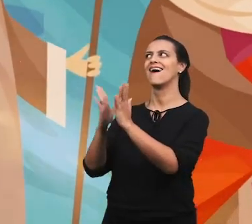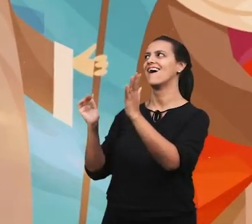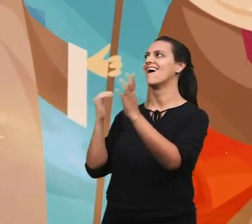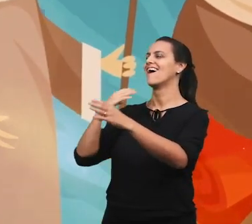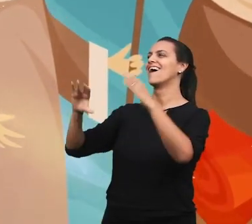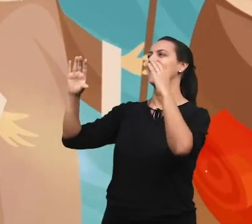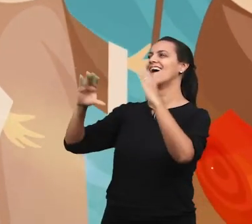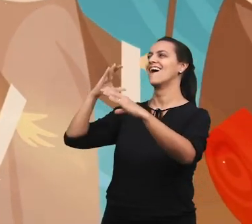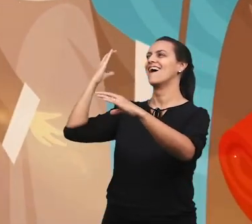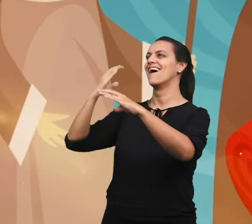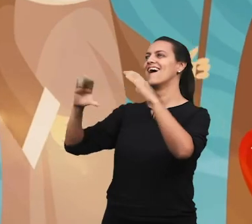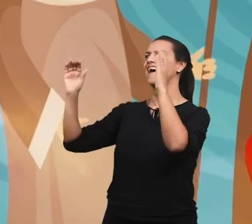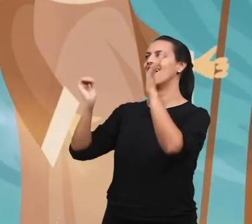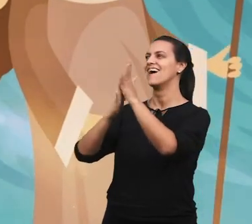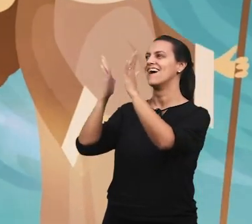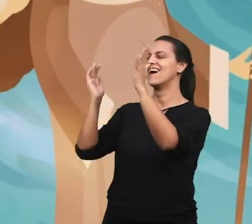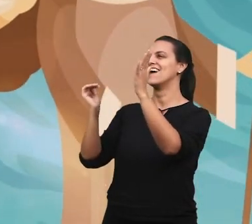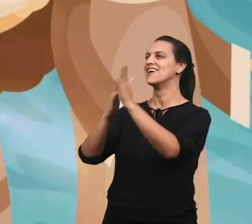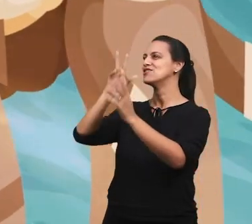воспел хвалу.